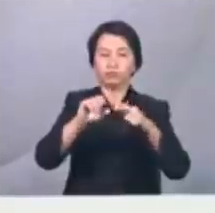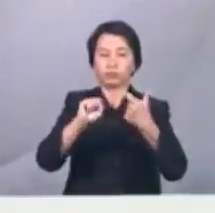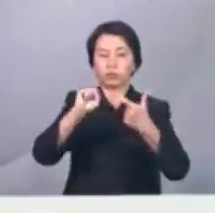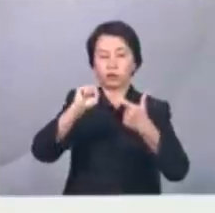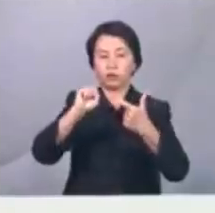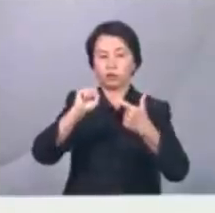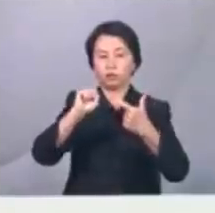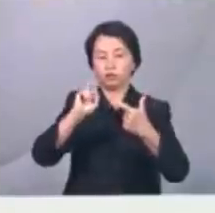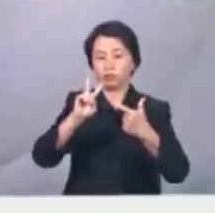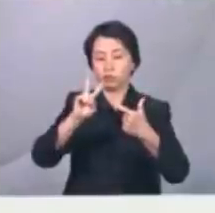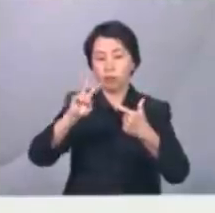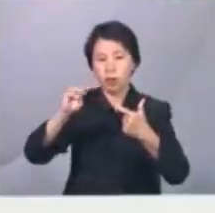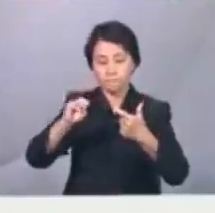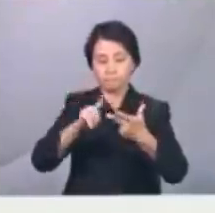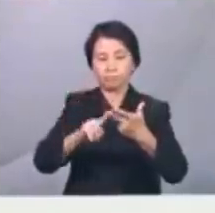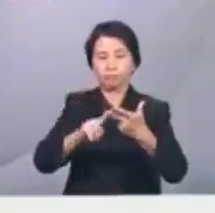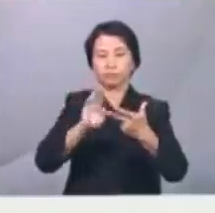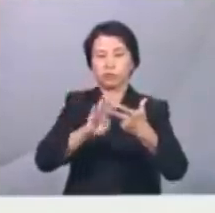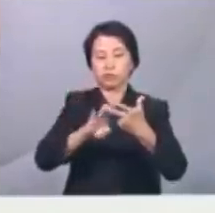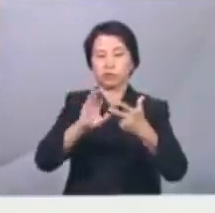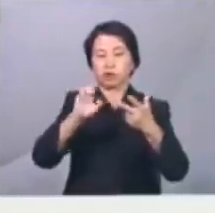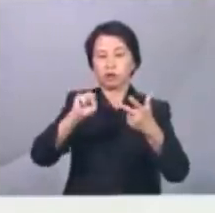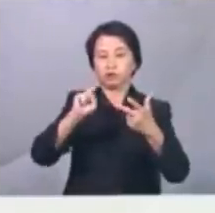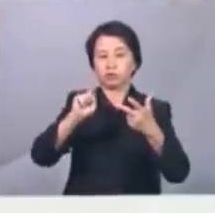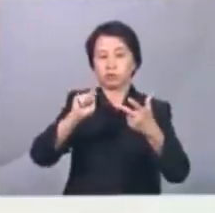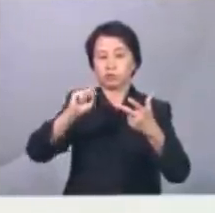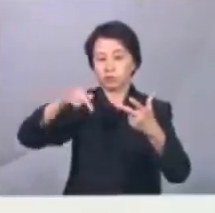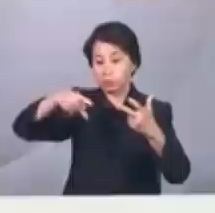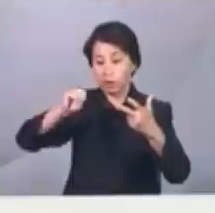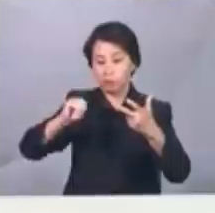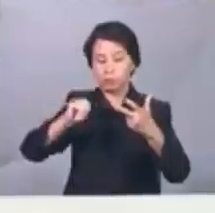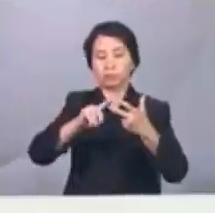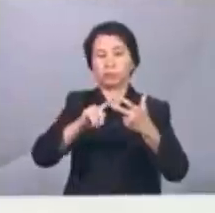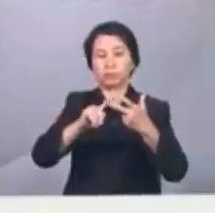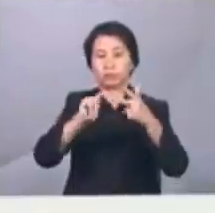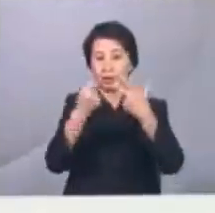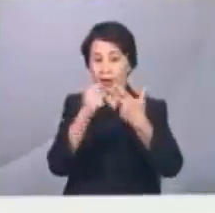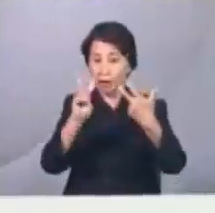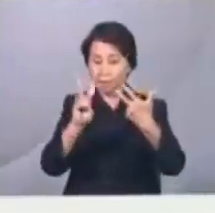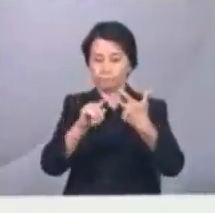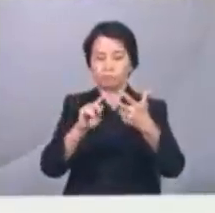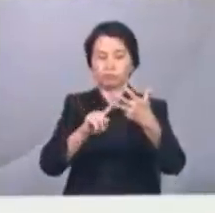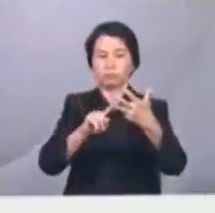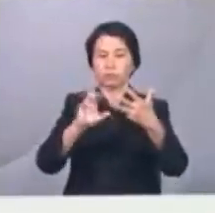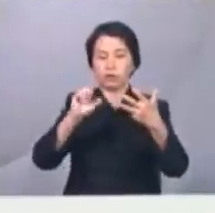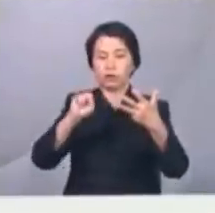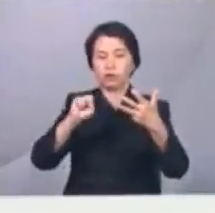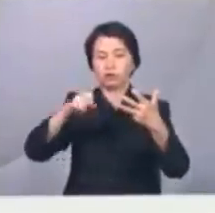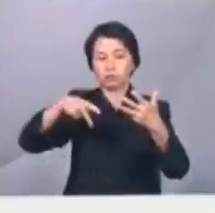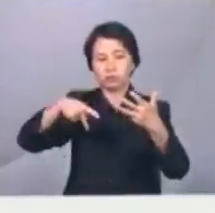Vocational Malaysia SVM, Sijil Tinggi Persekolahan Malaysia STPM, Sijil Tinggi Agama